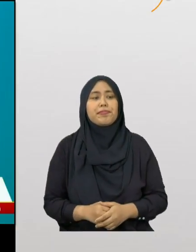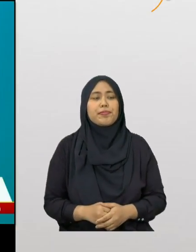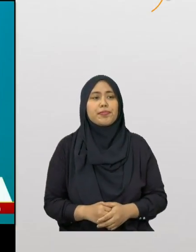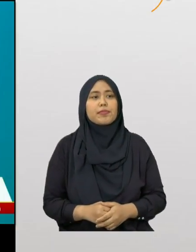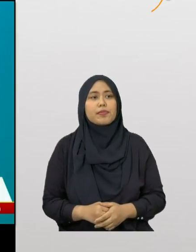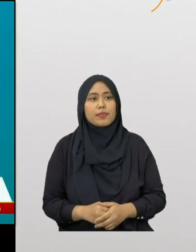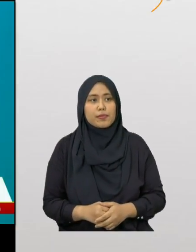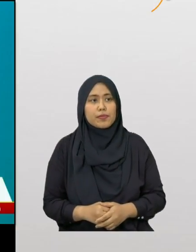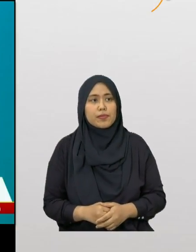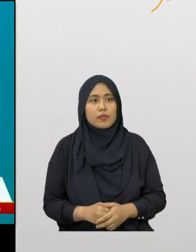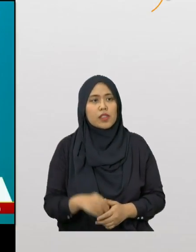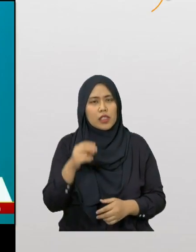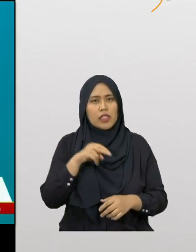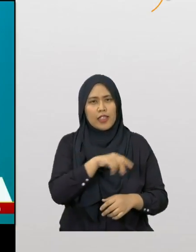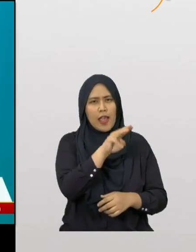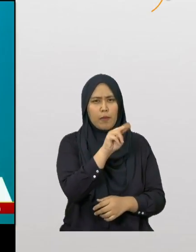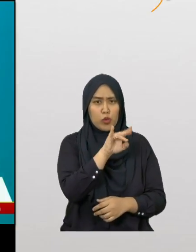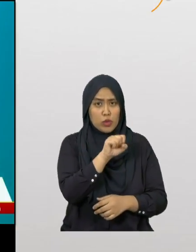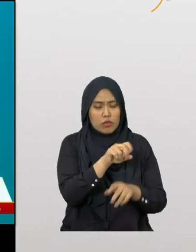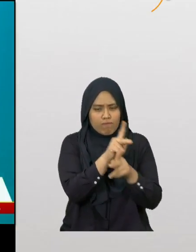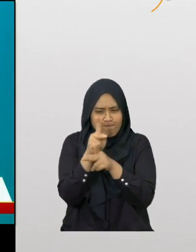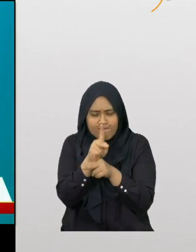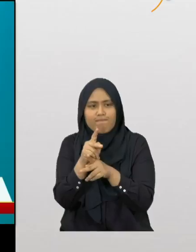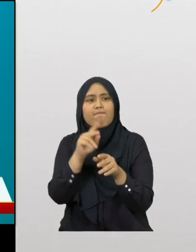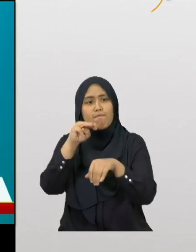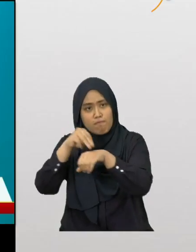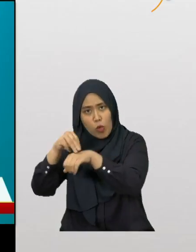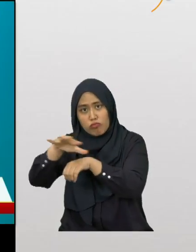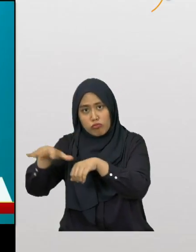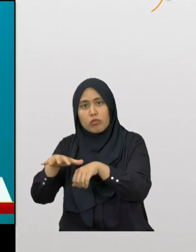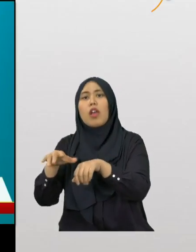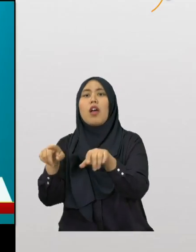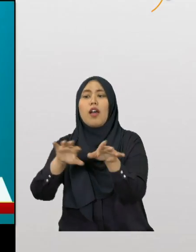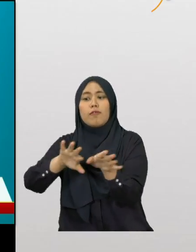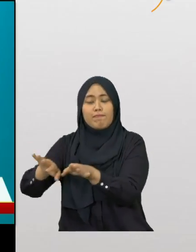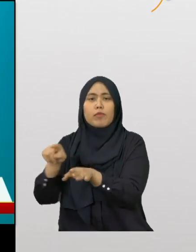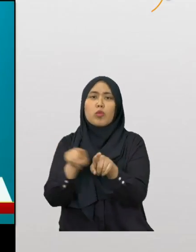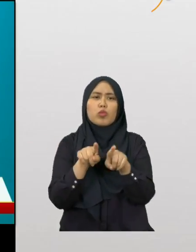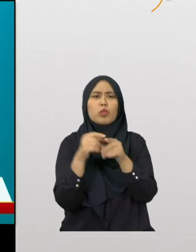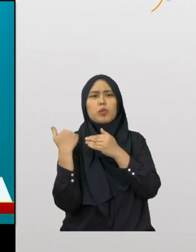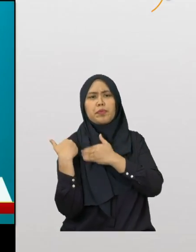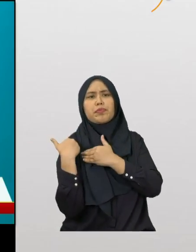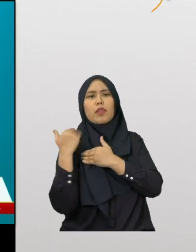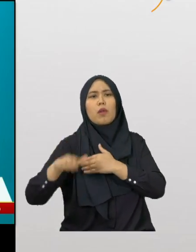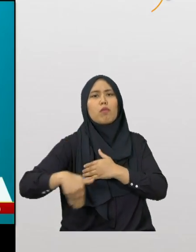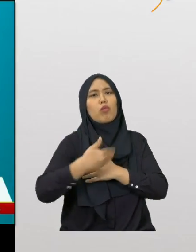Selain mengurus masjid-masjid, MUIS juga memainkan peranan penting dalam memberi bimbingan